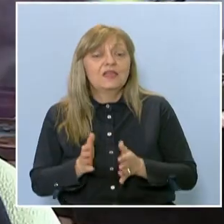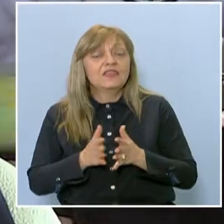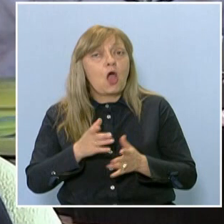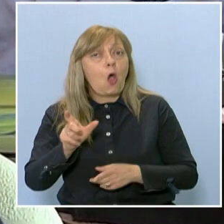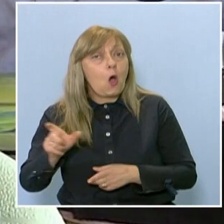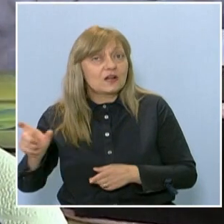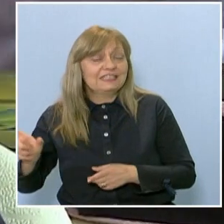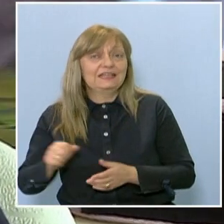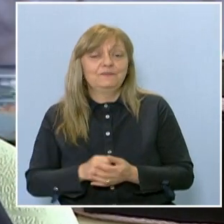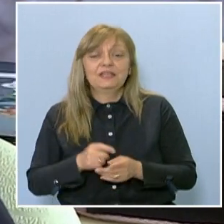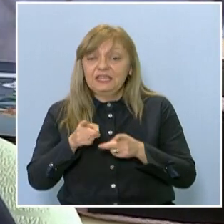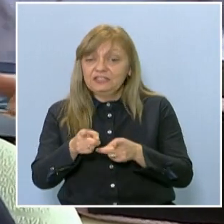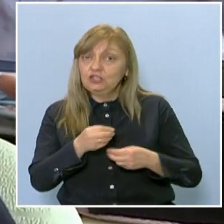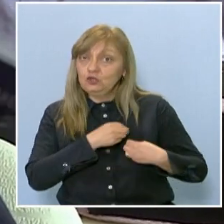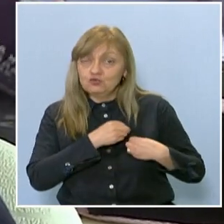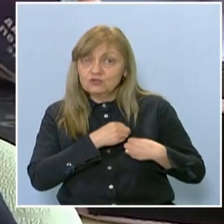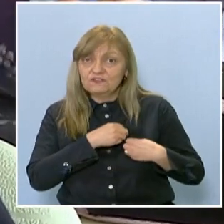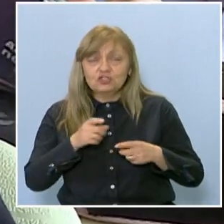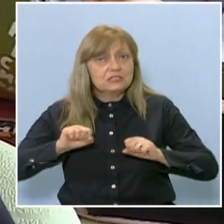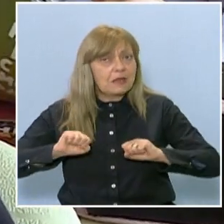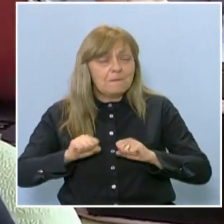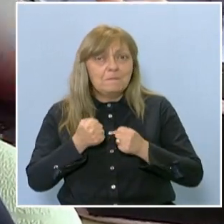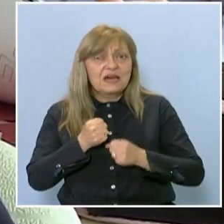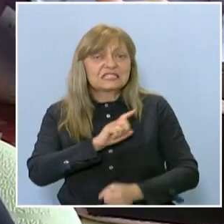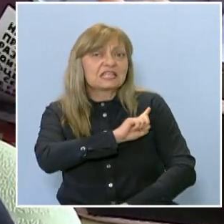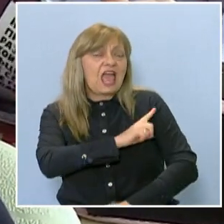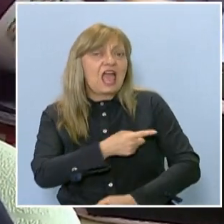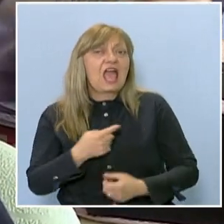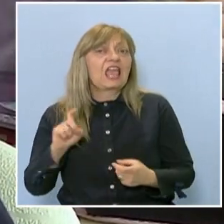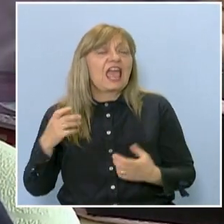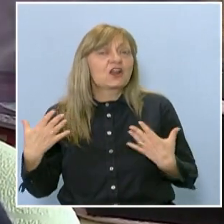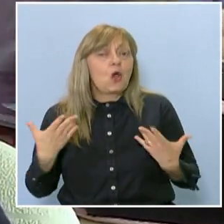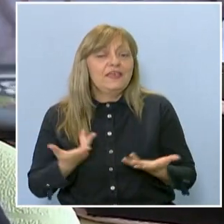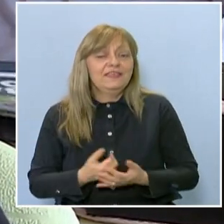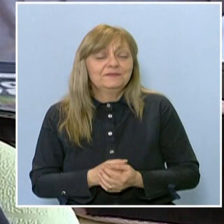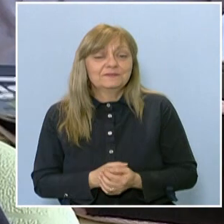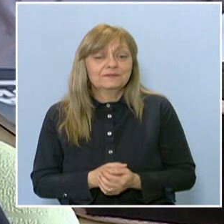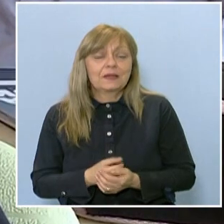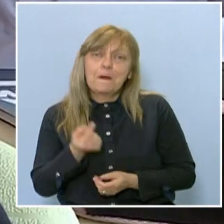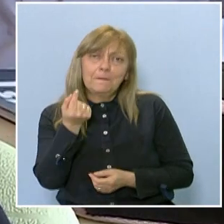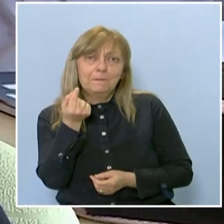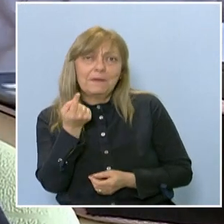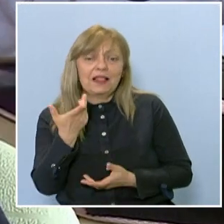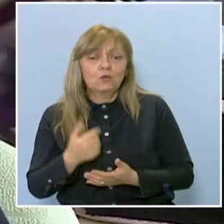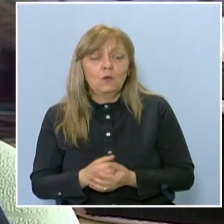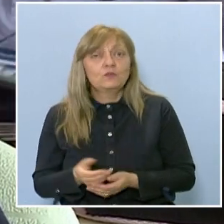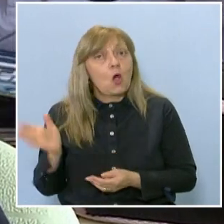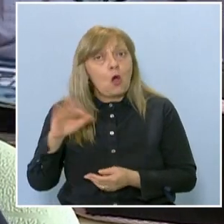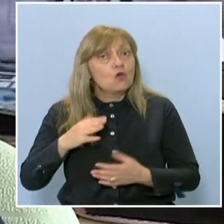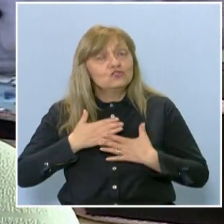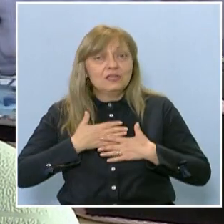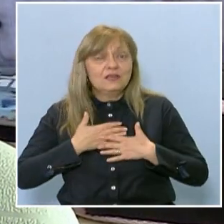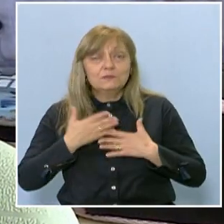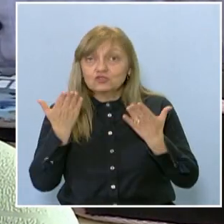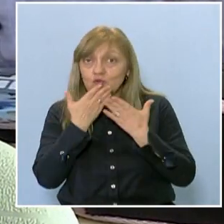Ти чувстваш ли се вече бърз герой? Да, малко. Малко. Още имаш да учиш да